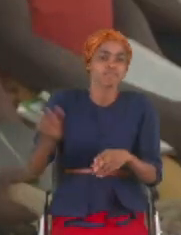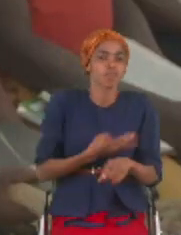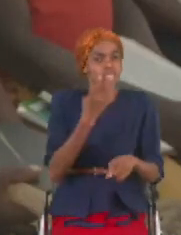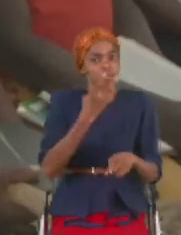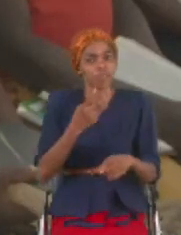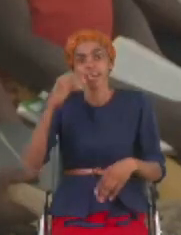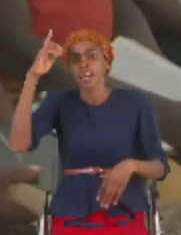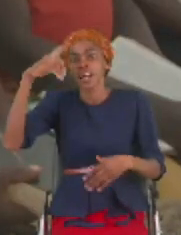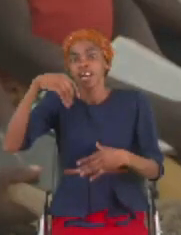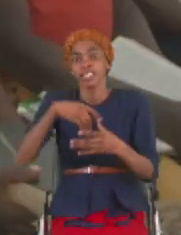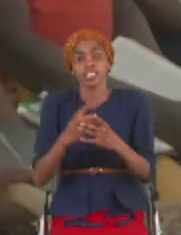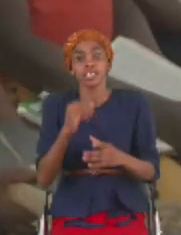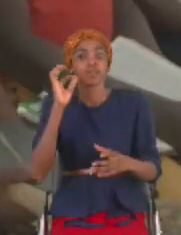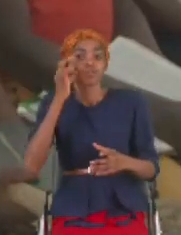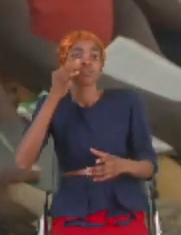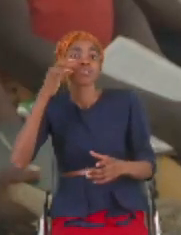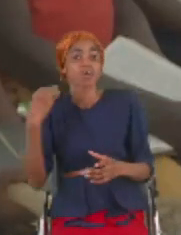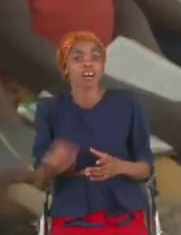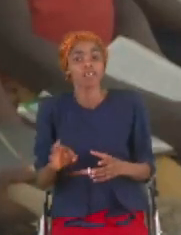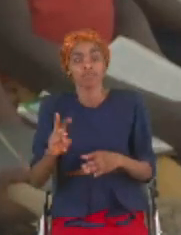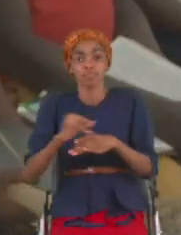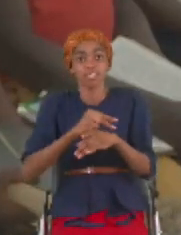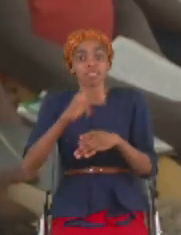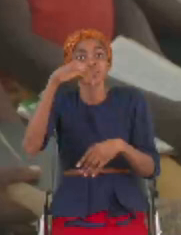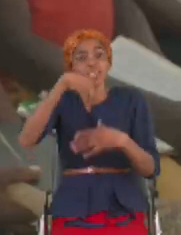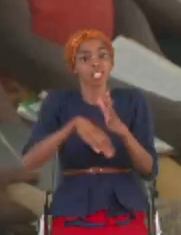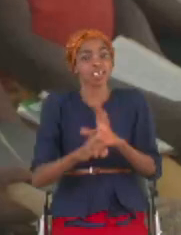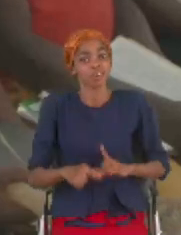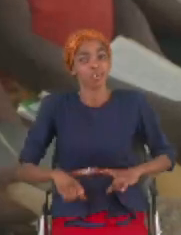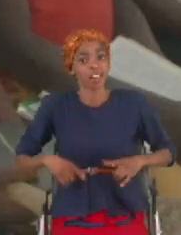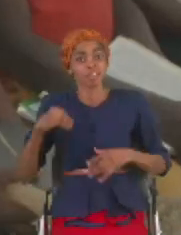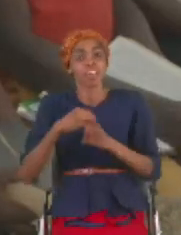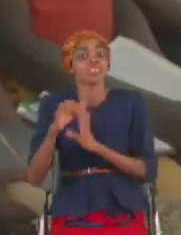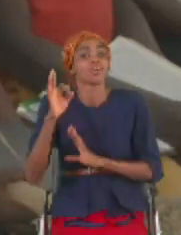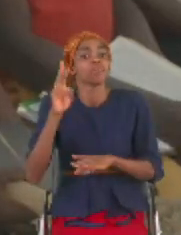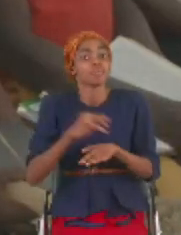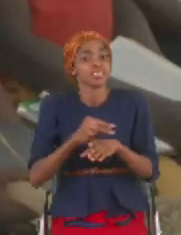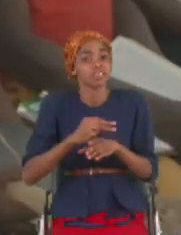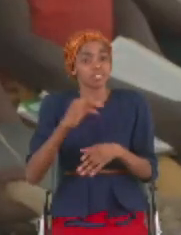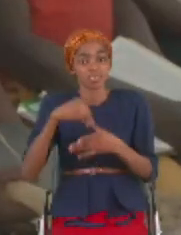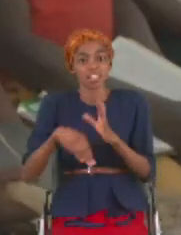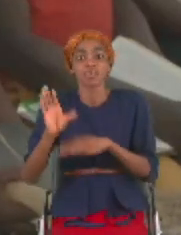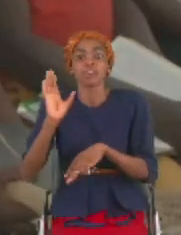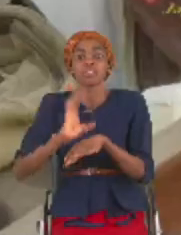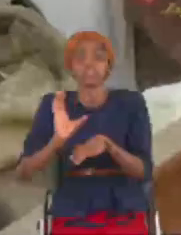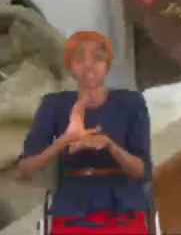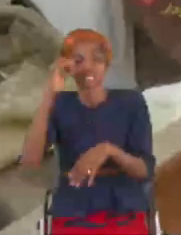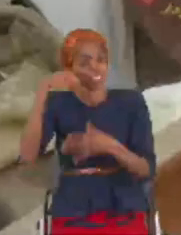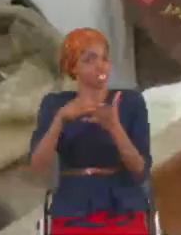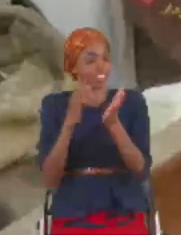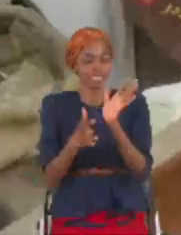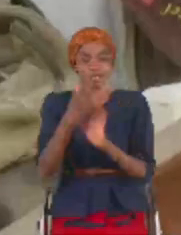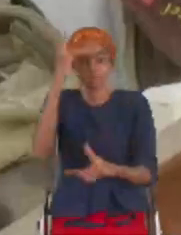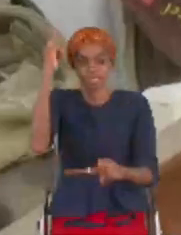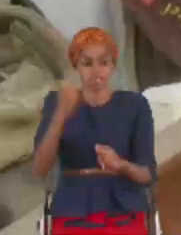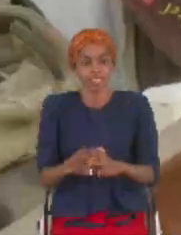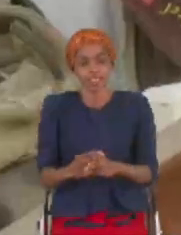les fruits du ministère dans ta vie d'un ton ministère dans l'église au nom de